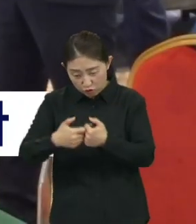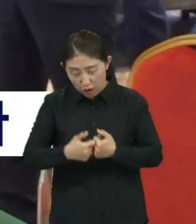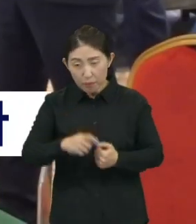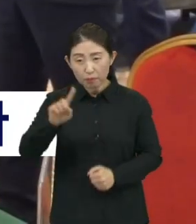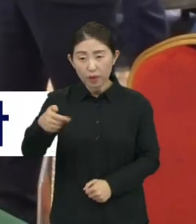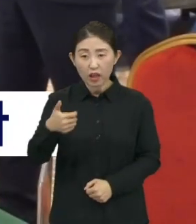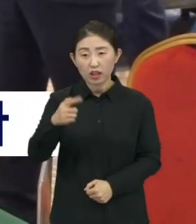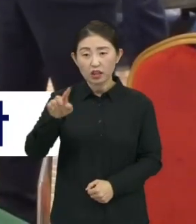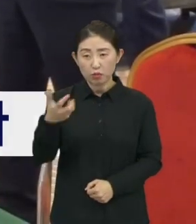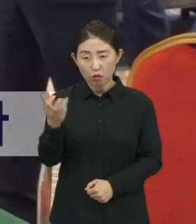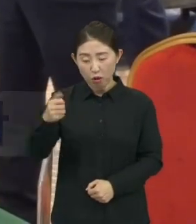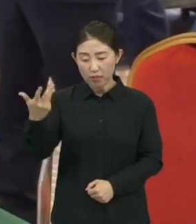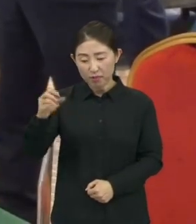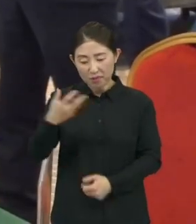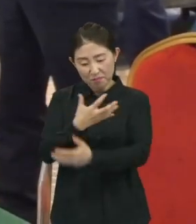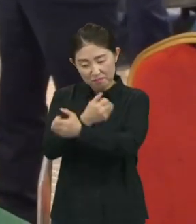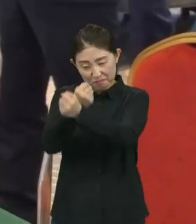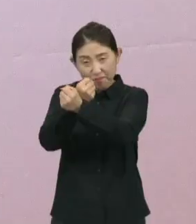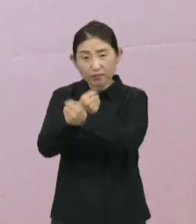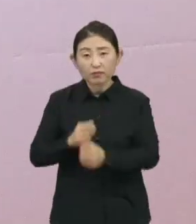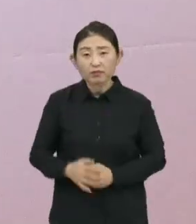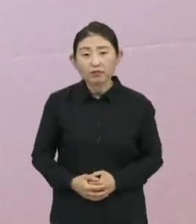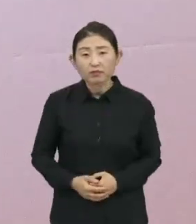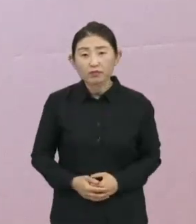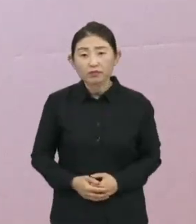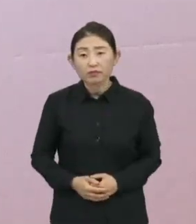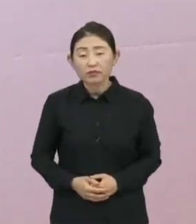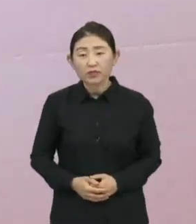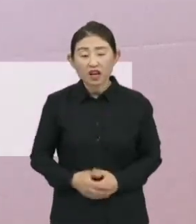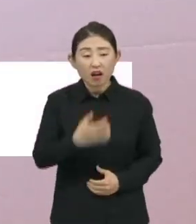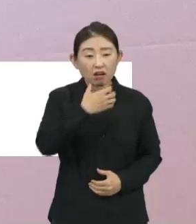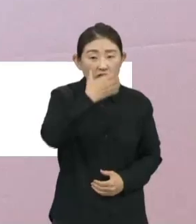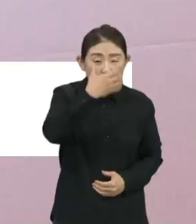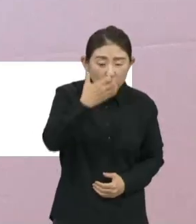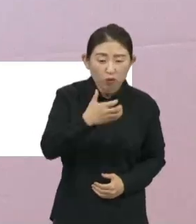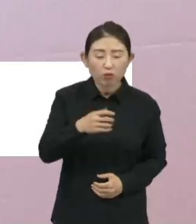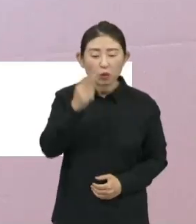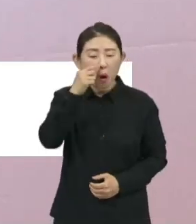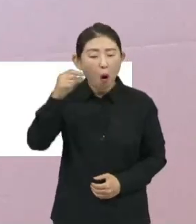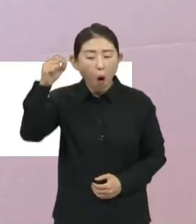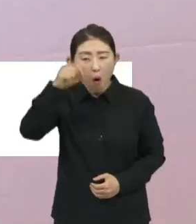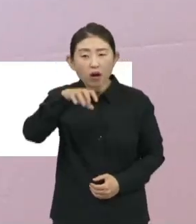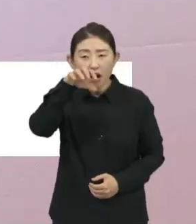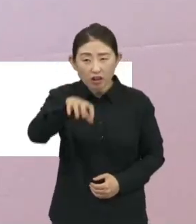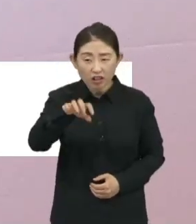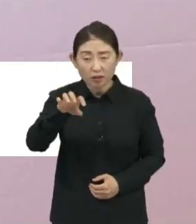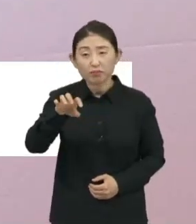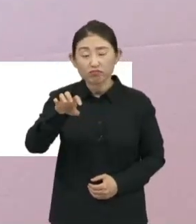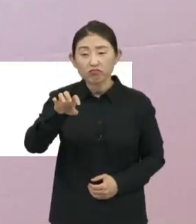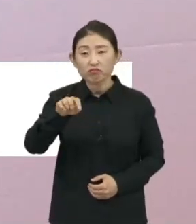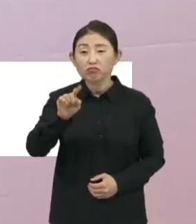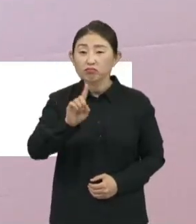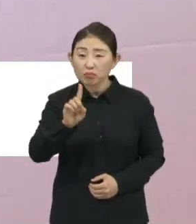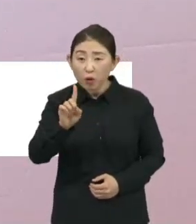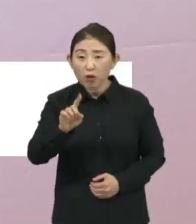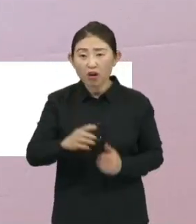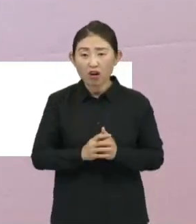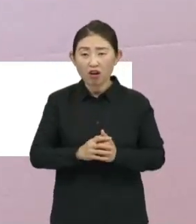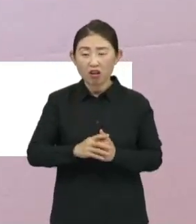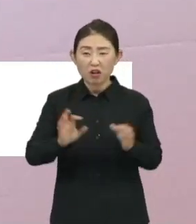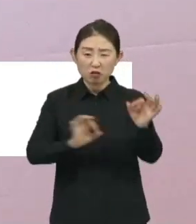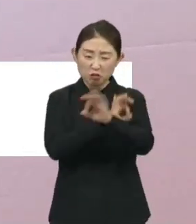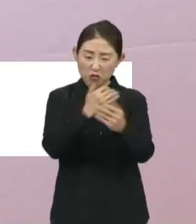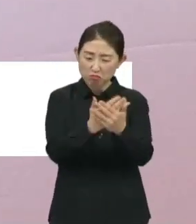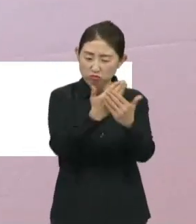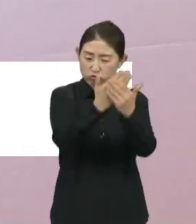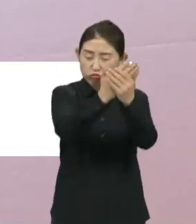115억 8천만 원의 계약이 성사됐습니다. 체코, 헝가리는 유럽의 중동부 지역의 경제